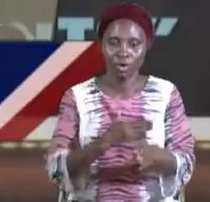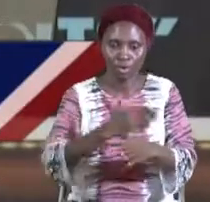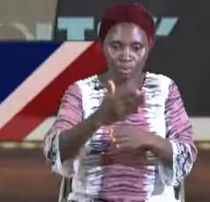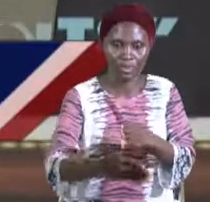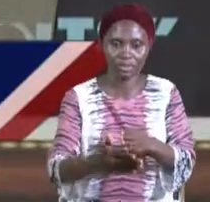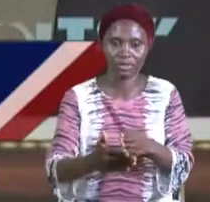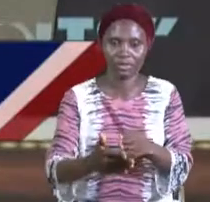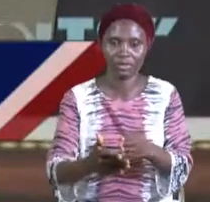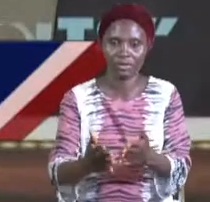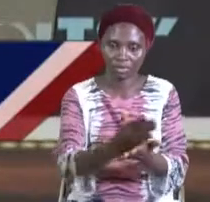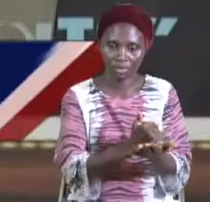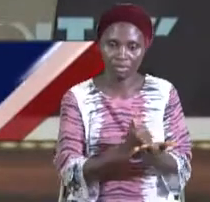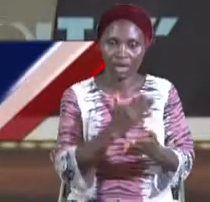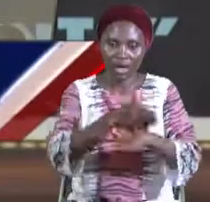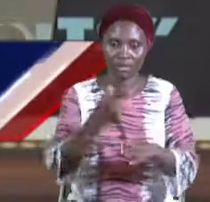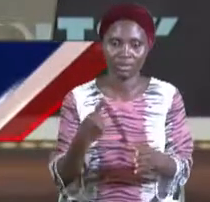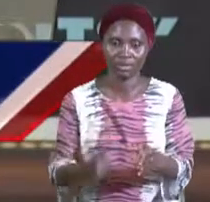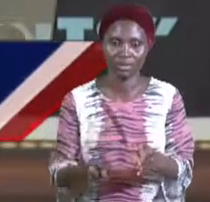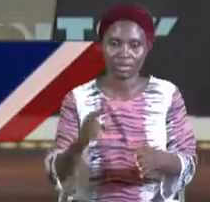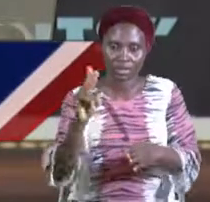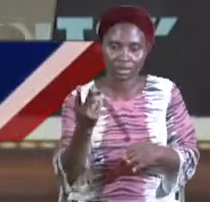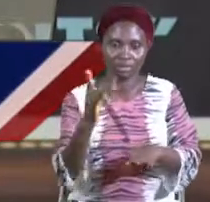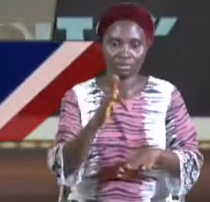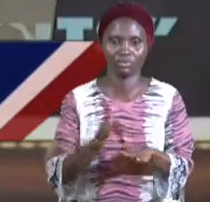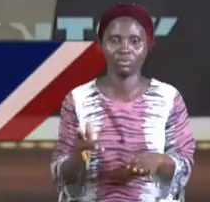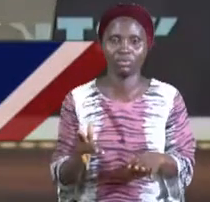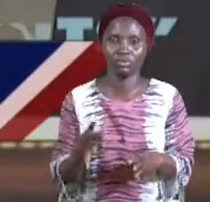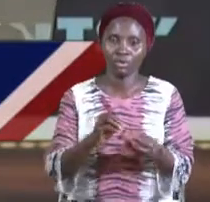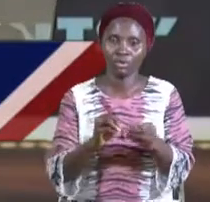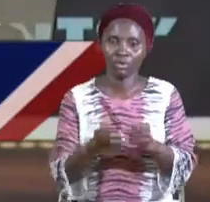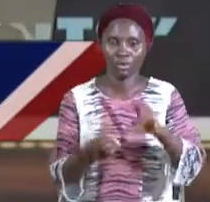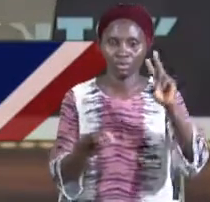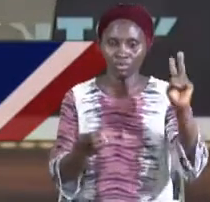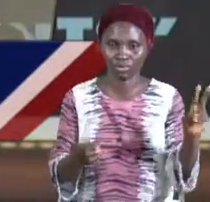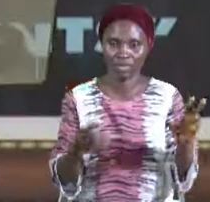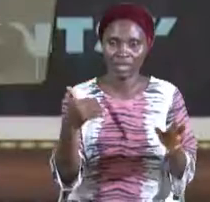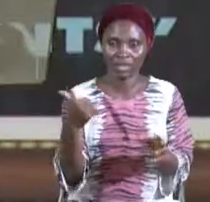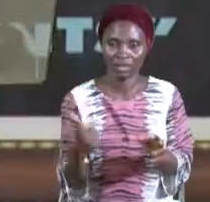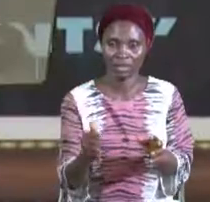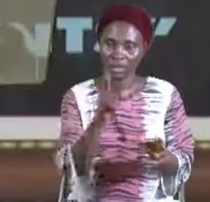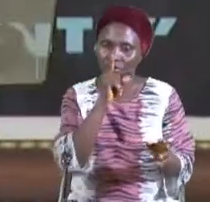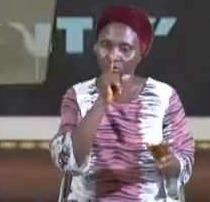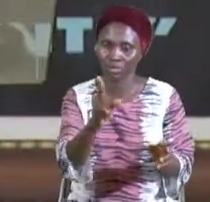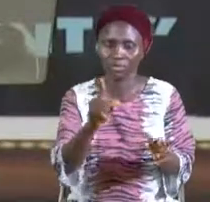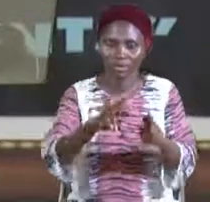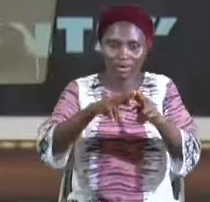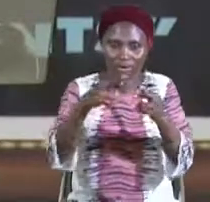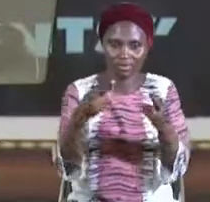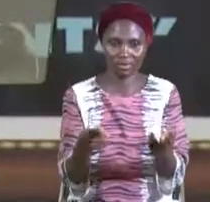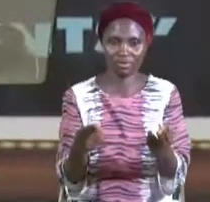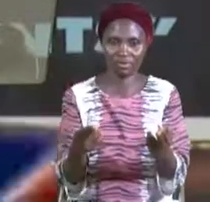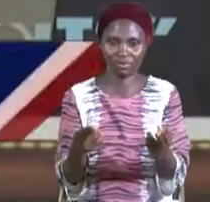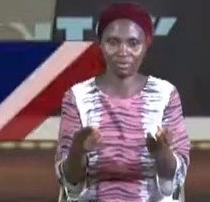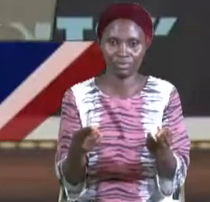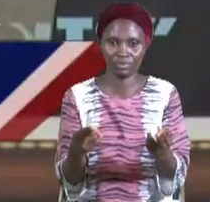la seconde touche. Deuxième point. Une révélation convaincante de